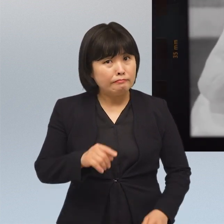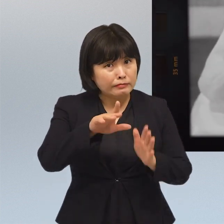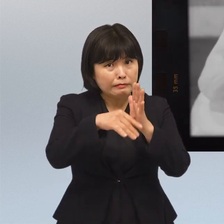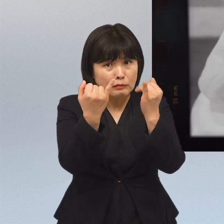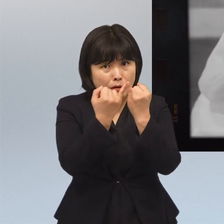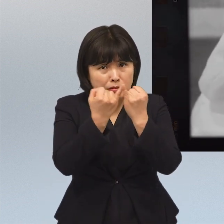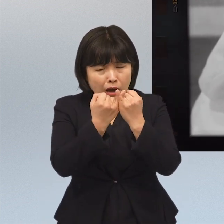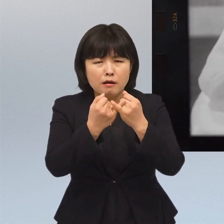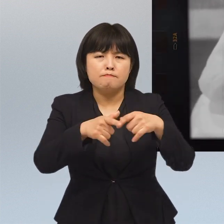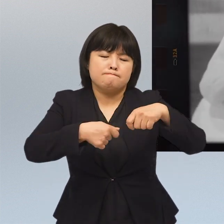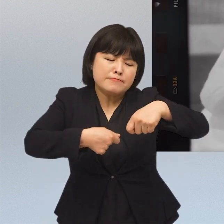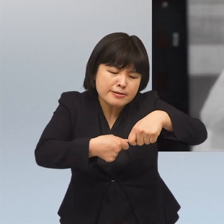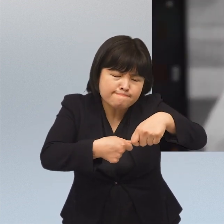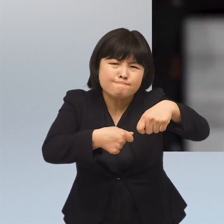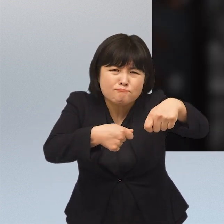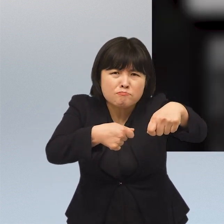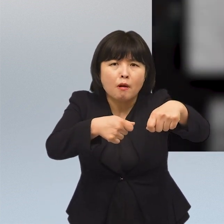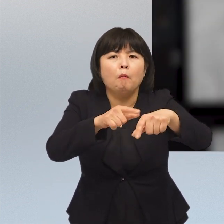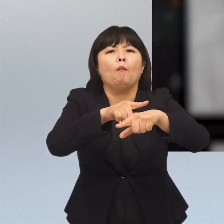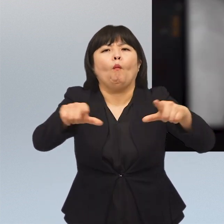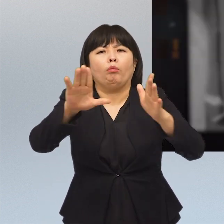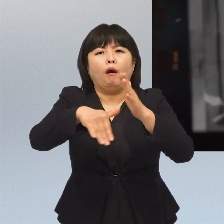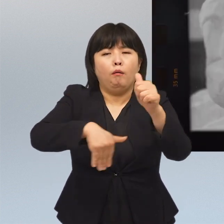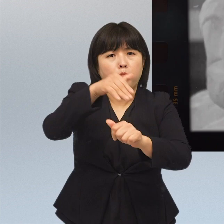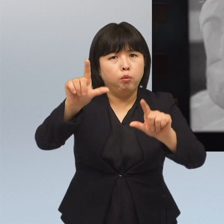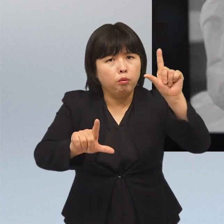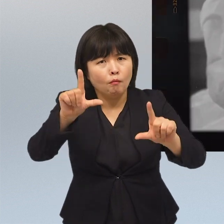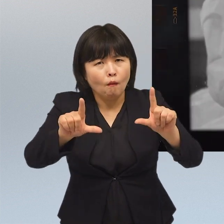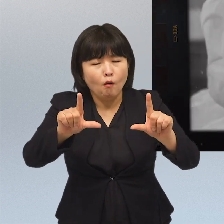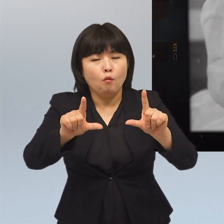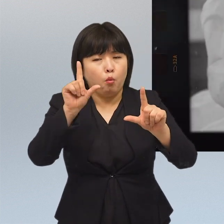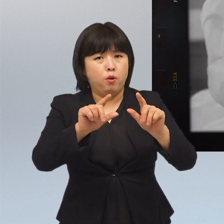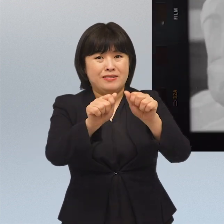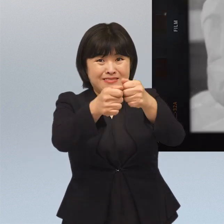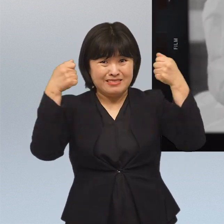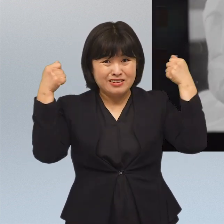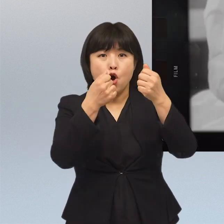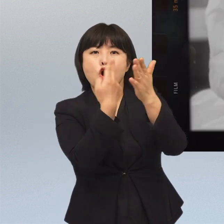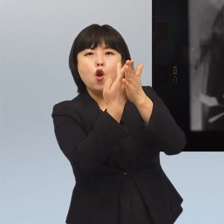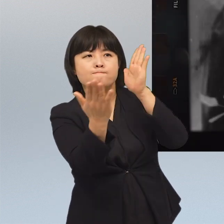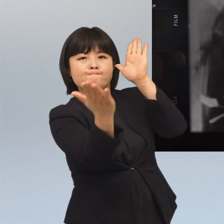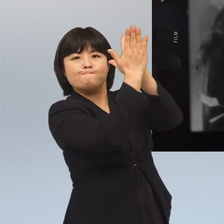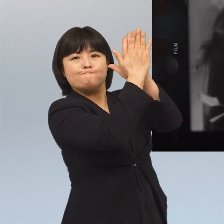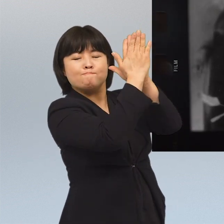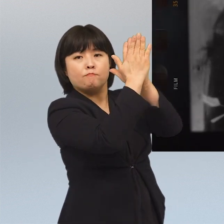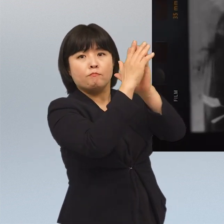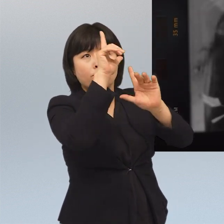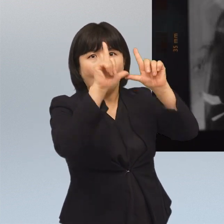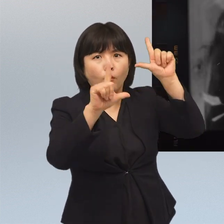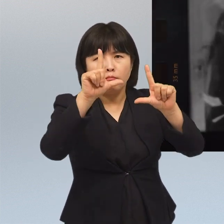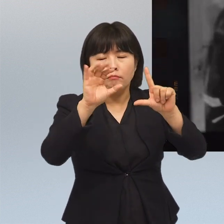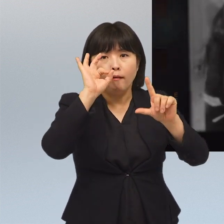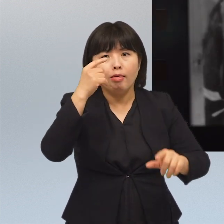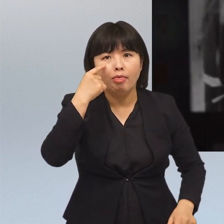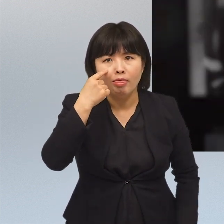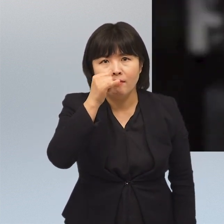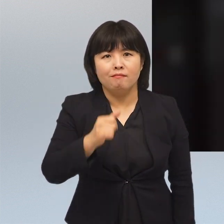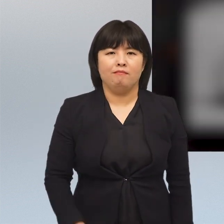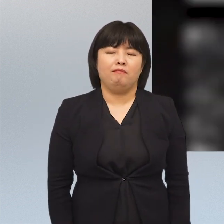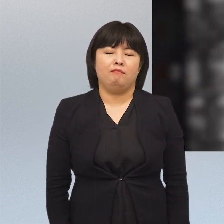당시 여성들 사이에 보편화되어 있는 미싱의 사용 모습은 물론 거울이 달려있는 장롱의 모습도 볼 수